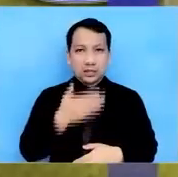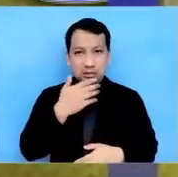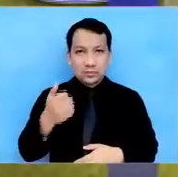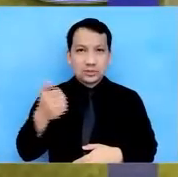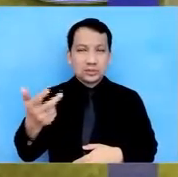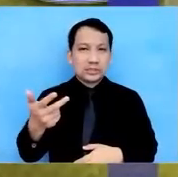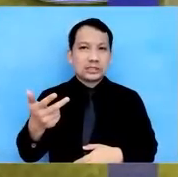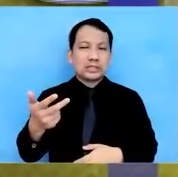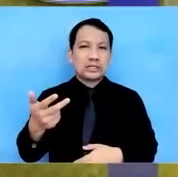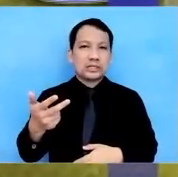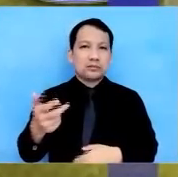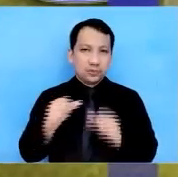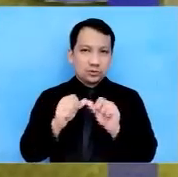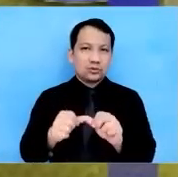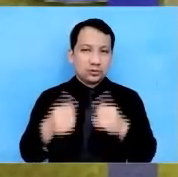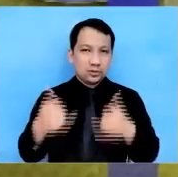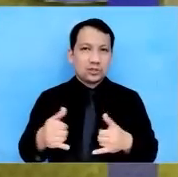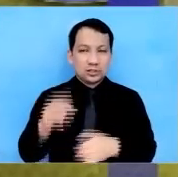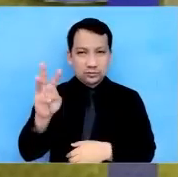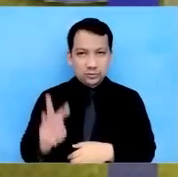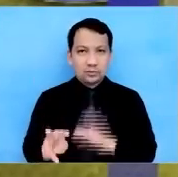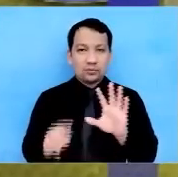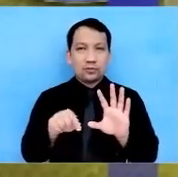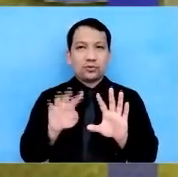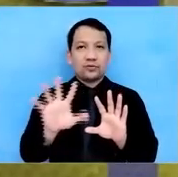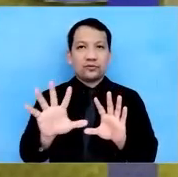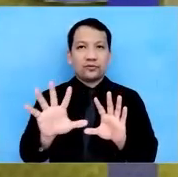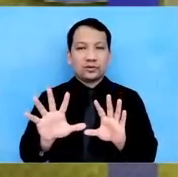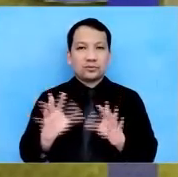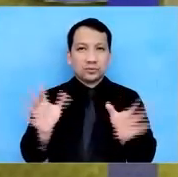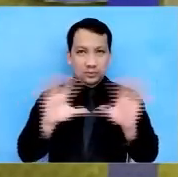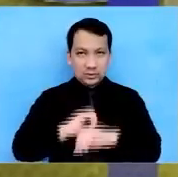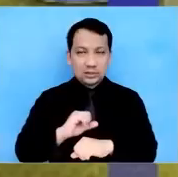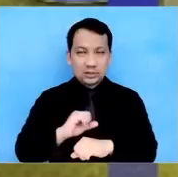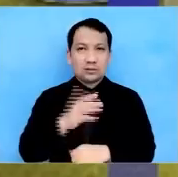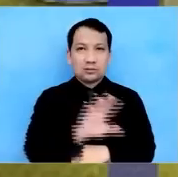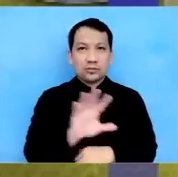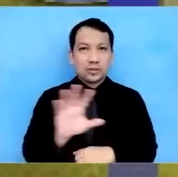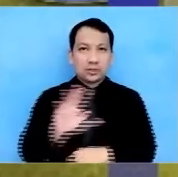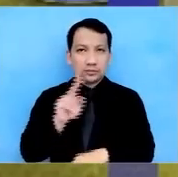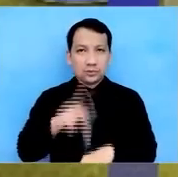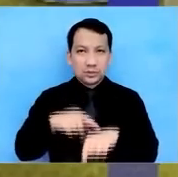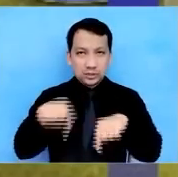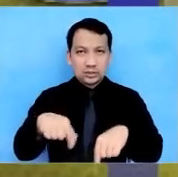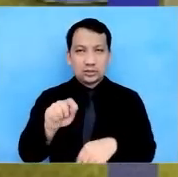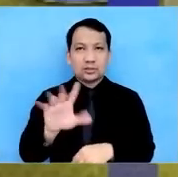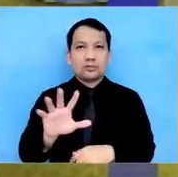ang serye. Tuloy-tuloy ang laban sa Miyerkules, 5:45 ng hapon pagkatapos ng Frontline Pilipinas dito